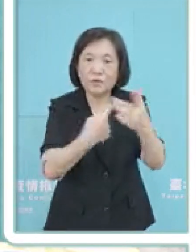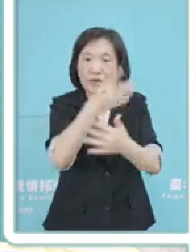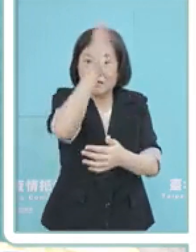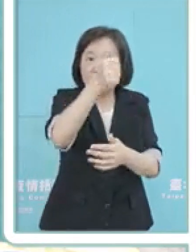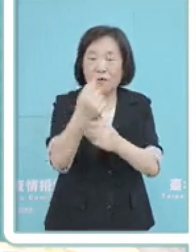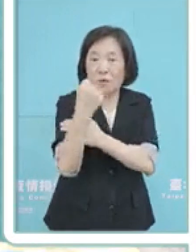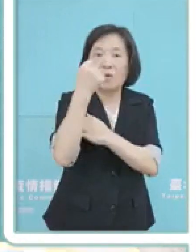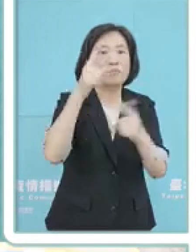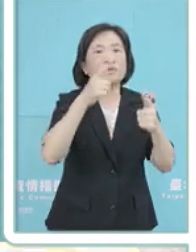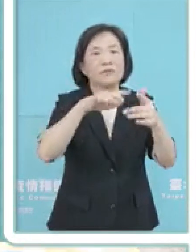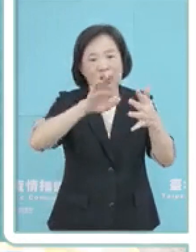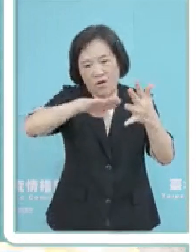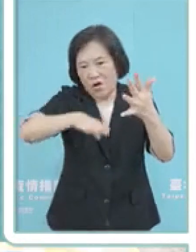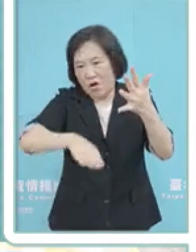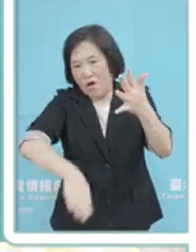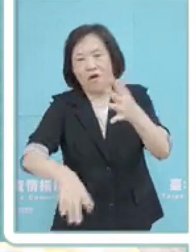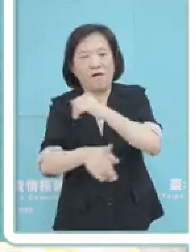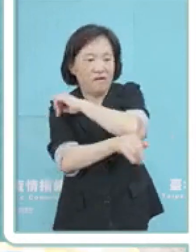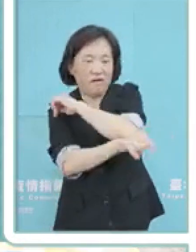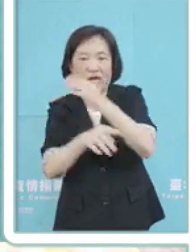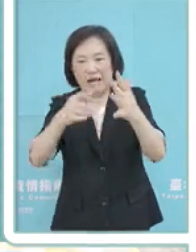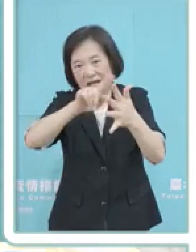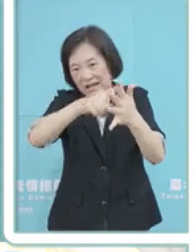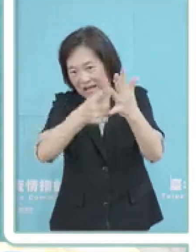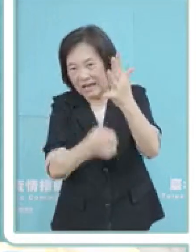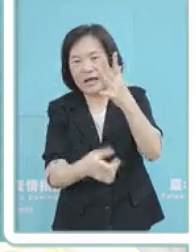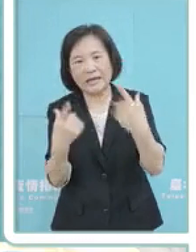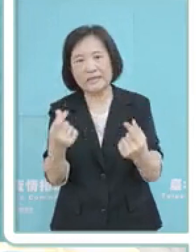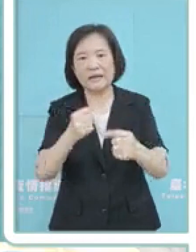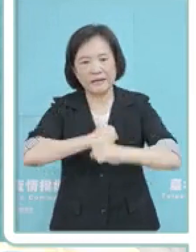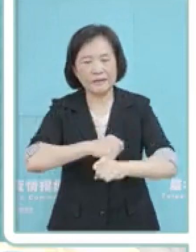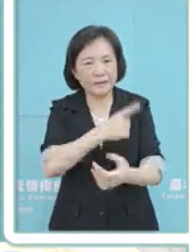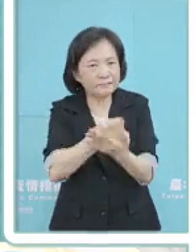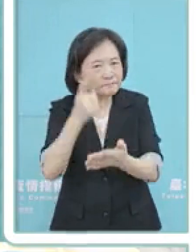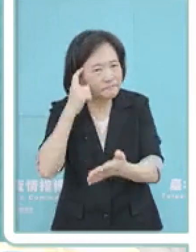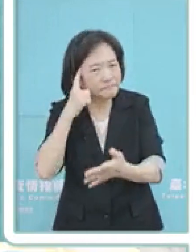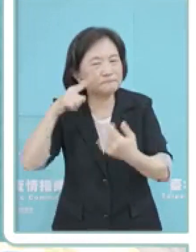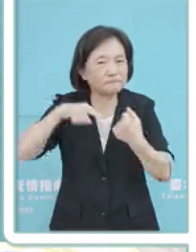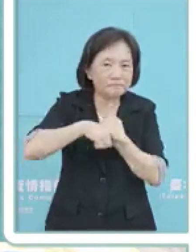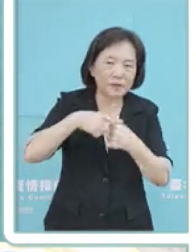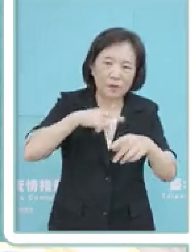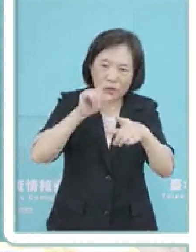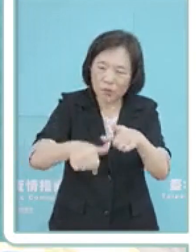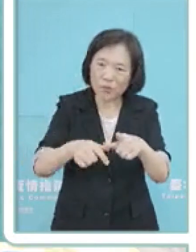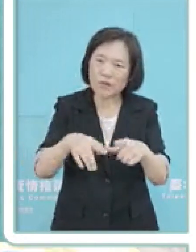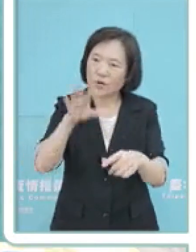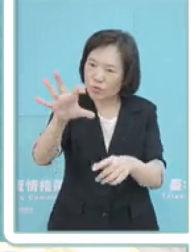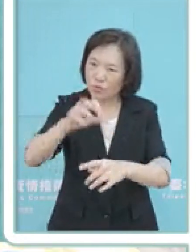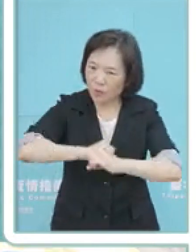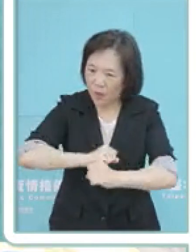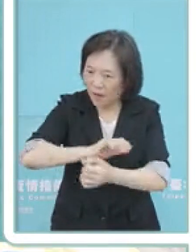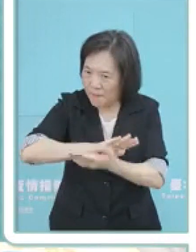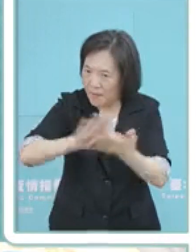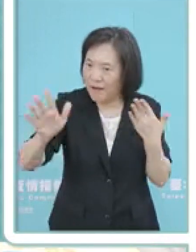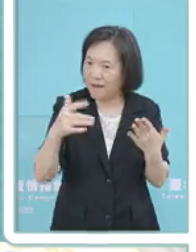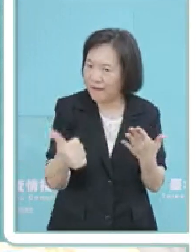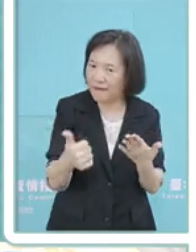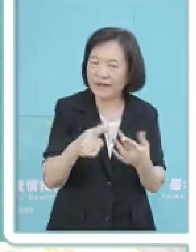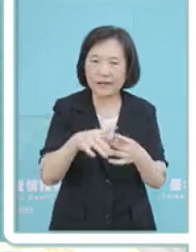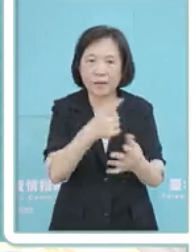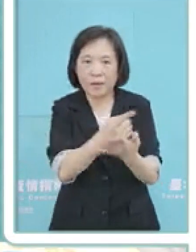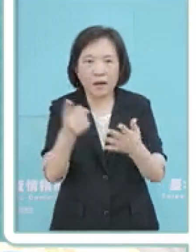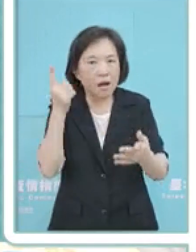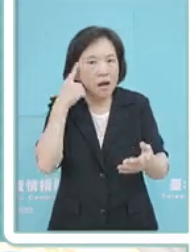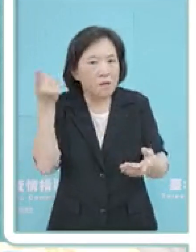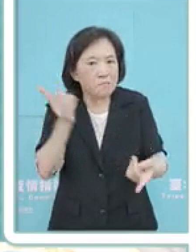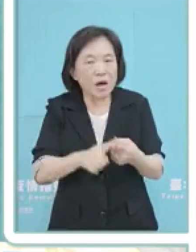长要努力？连那个工友哈，扫地的工友都在研究说，厕所怎么刷会比较干净。如果有这种